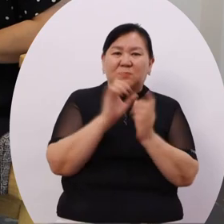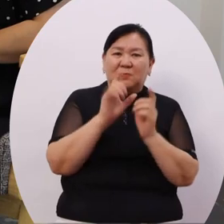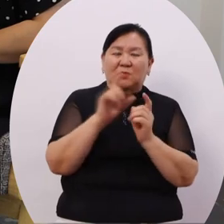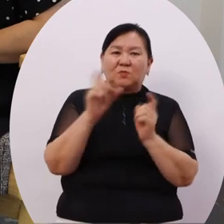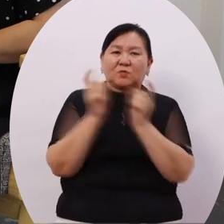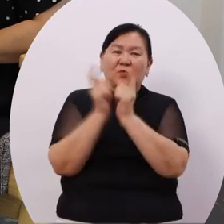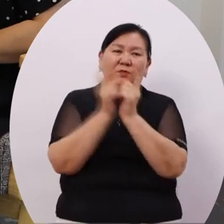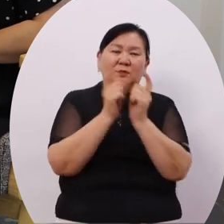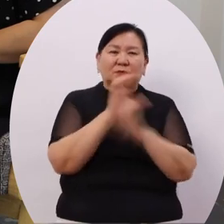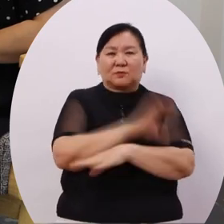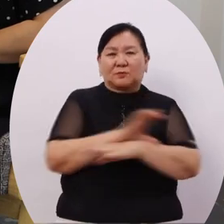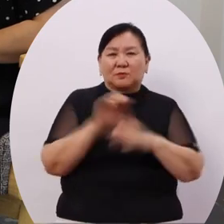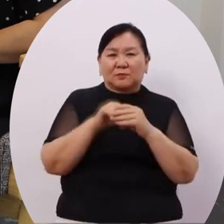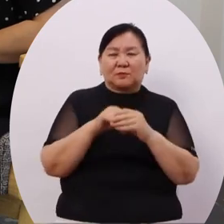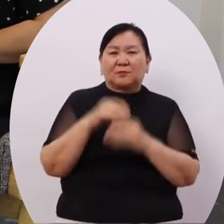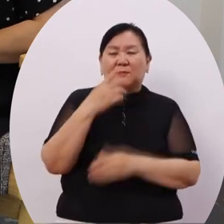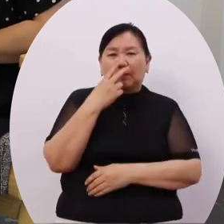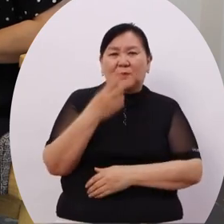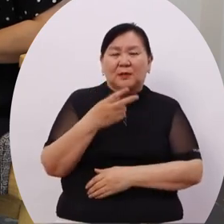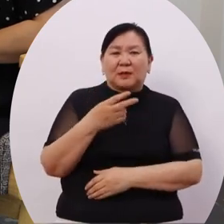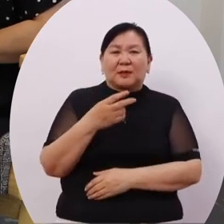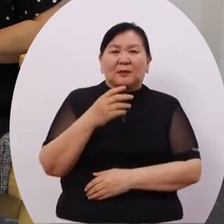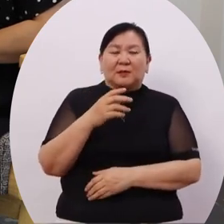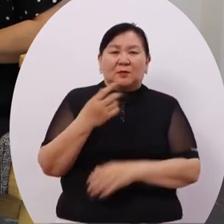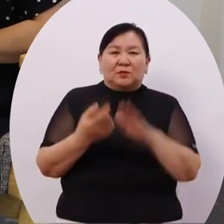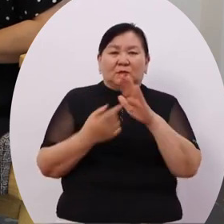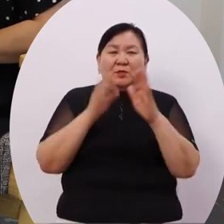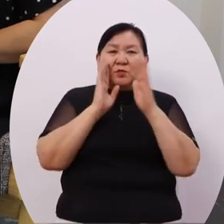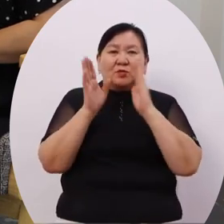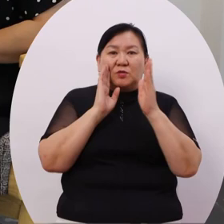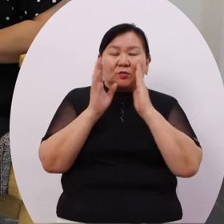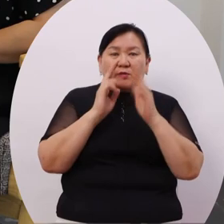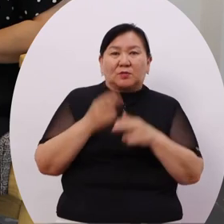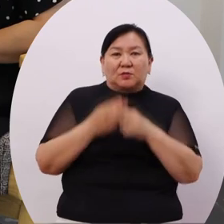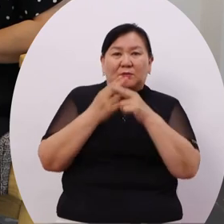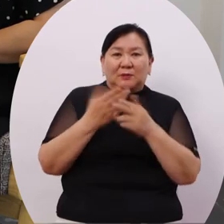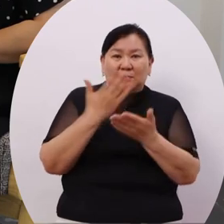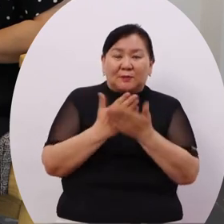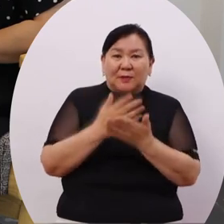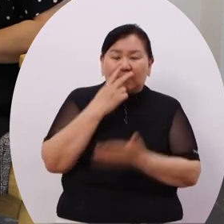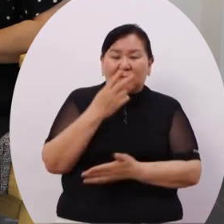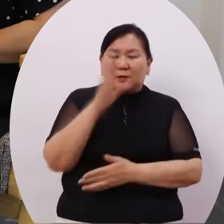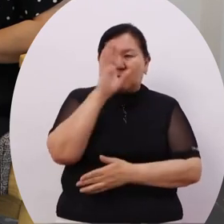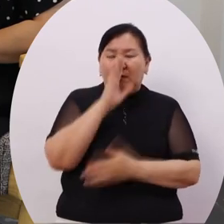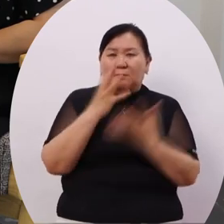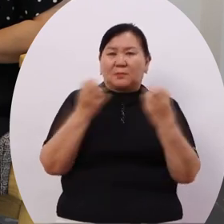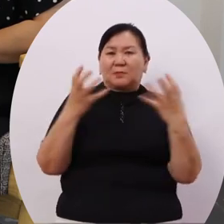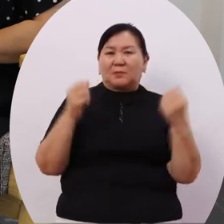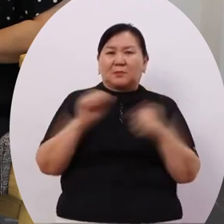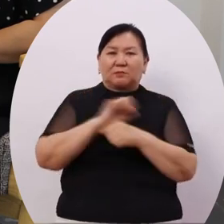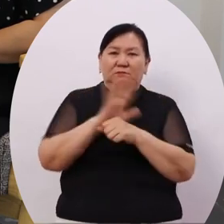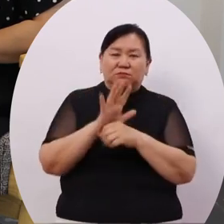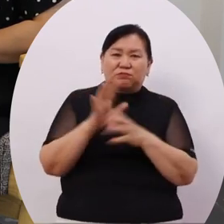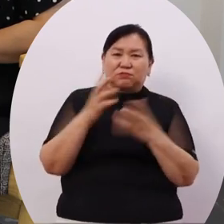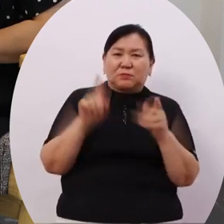хүмүүстэй уулзаал яваад байдаг гэсэн. Одоо яг гэмтлийн хүмүүс нэг сошиал дээр нэг юм тусалцаа байж шүү гингүүцтэй амар олон